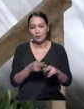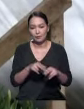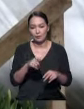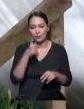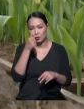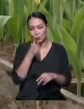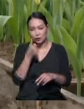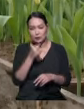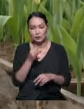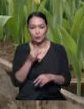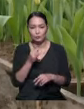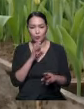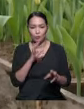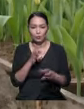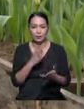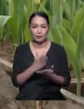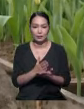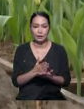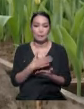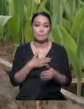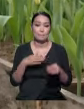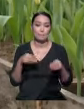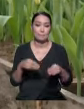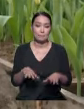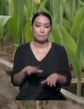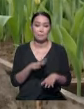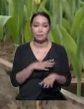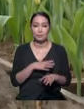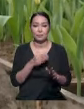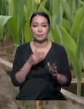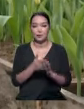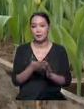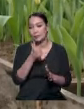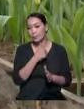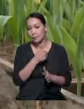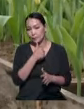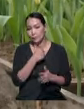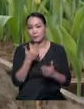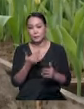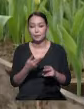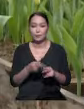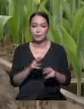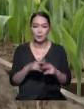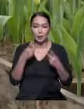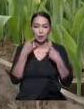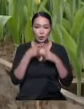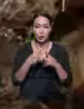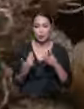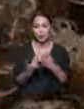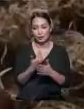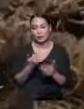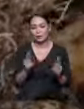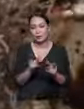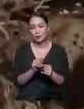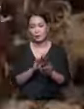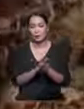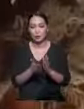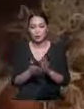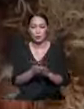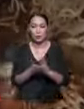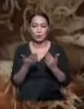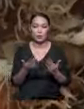должного ухода. В этом году решили сделать новый тренд, попробовать вырастить по голландской технологии в местных условиях. Луковица,